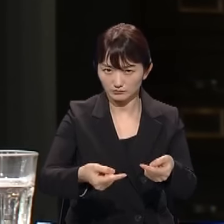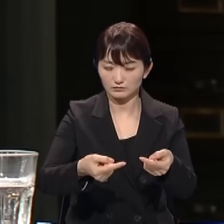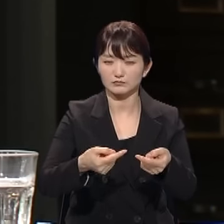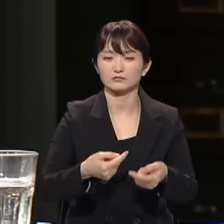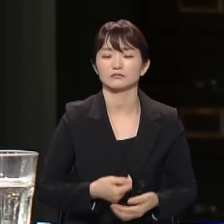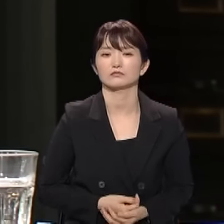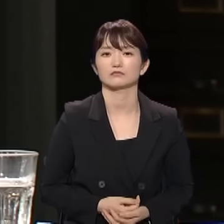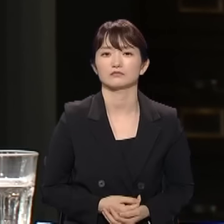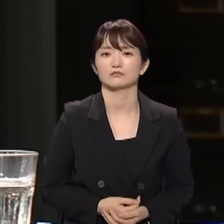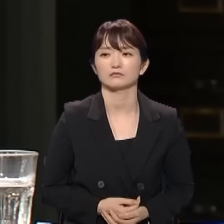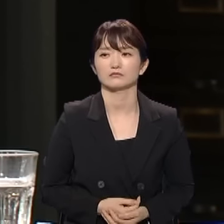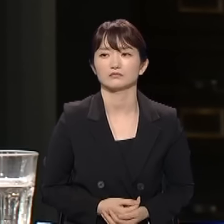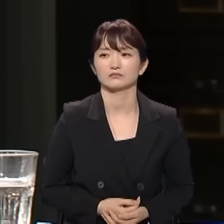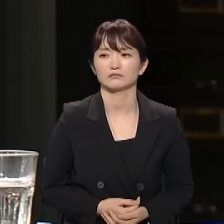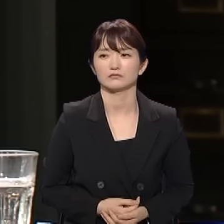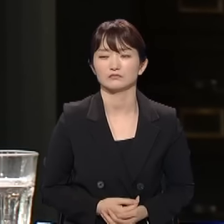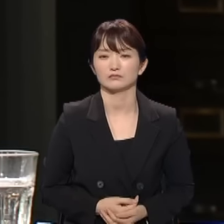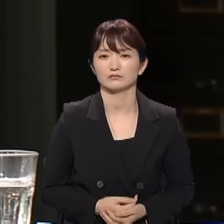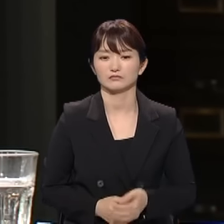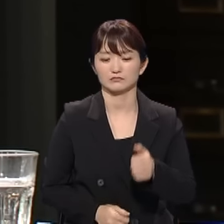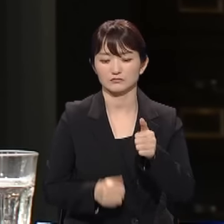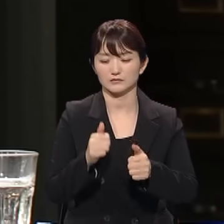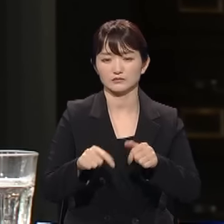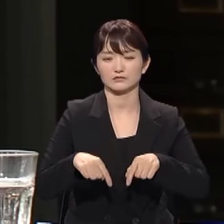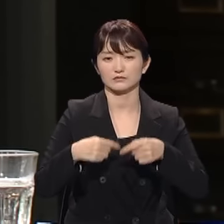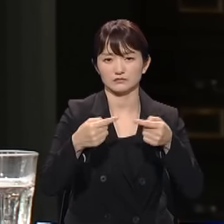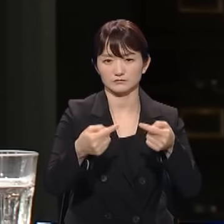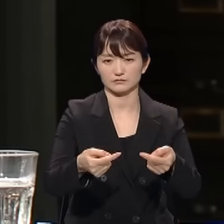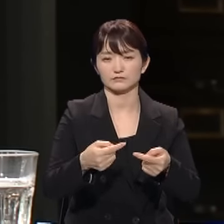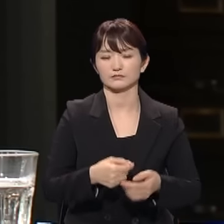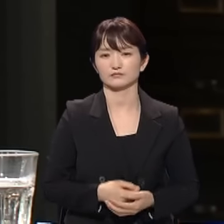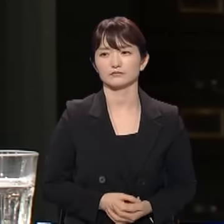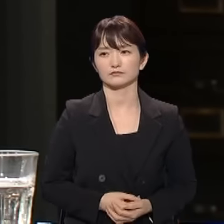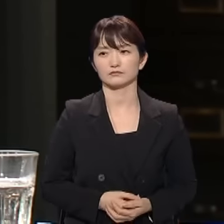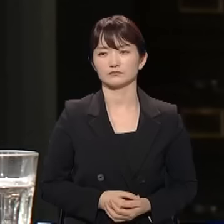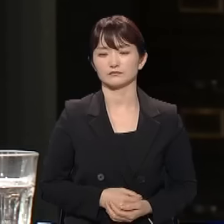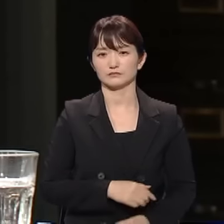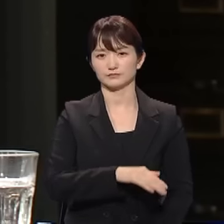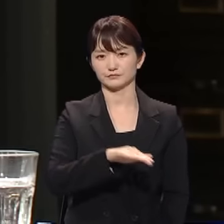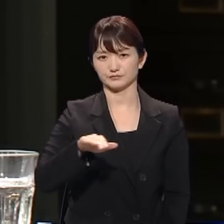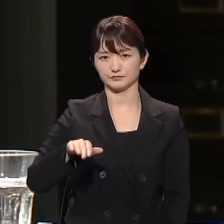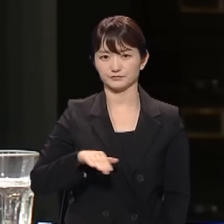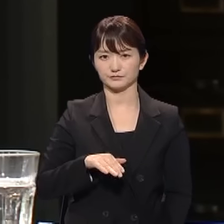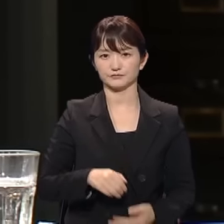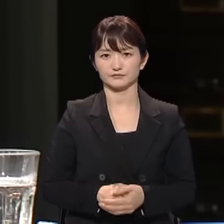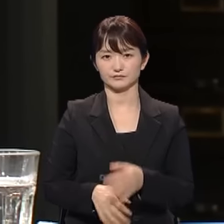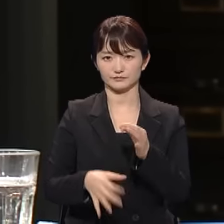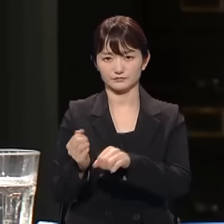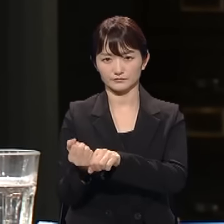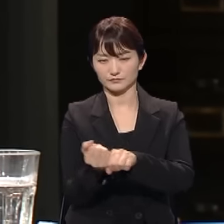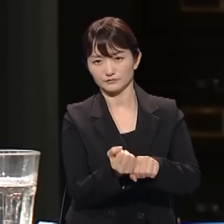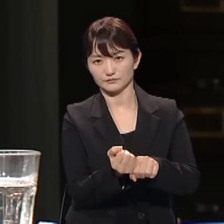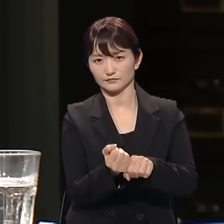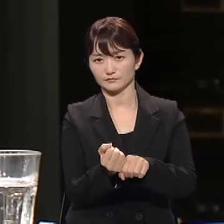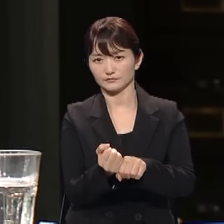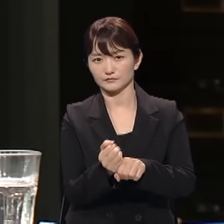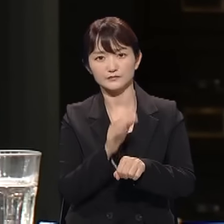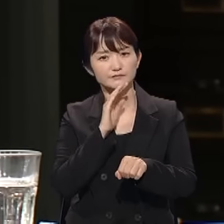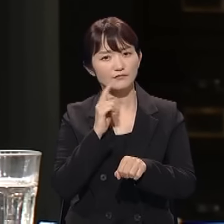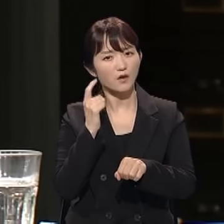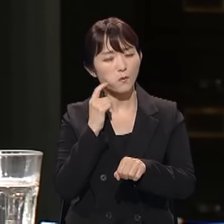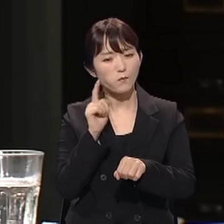어제도 출전을 해서 게임을 뛰더라고요. 자, 양 변호사님 저희가 일단 이 프로 골퍼 측에도 진위